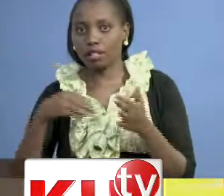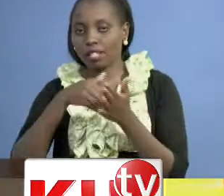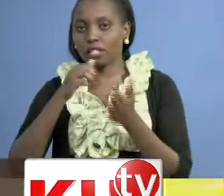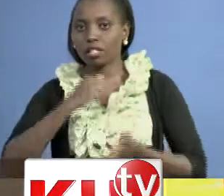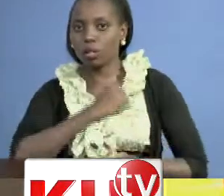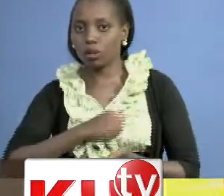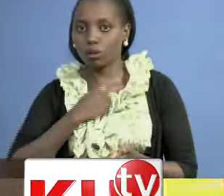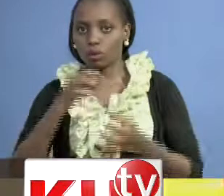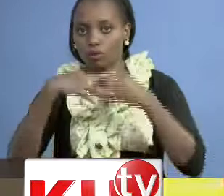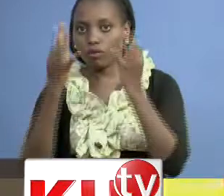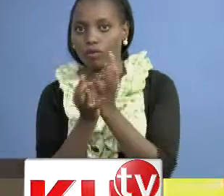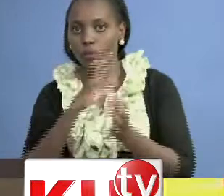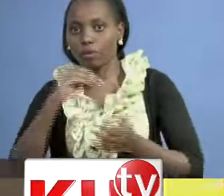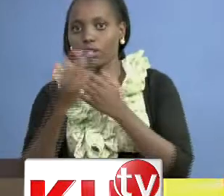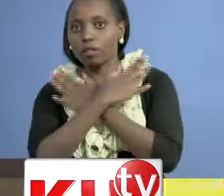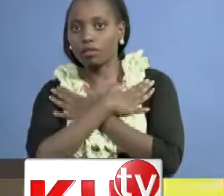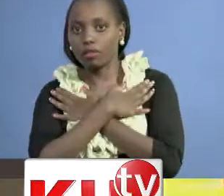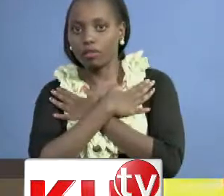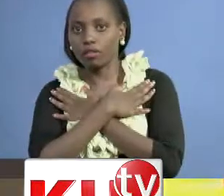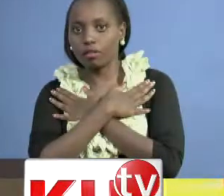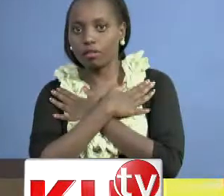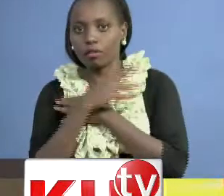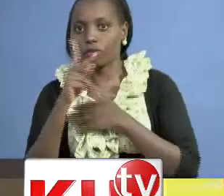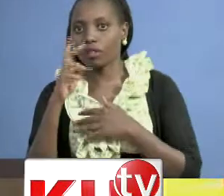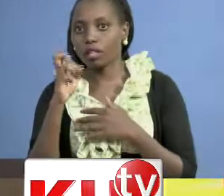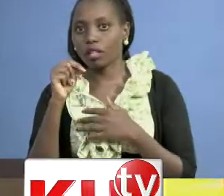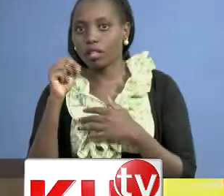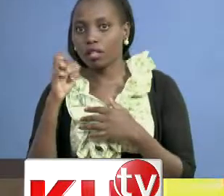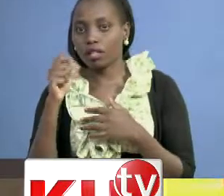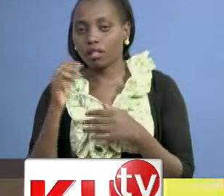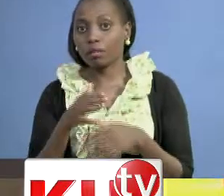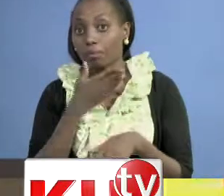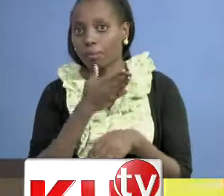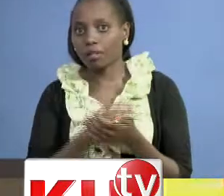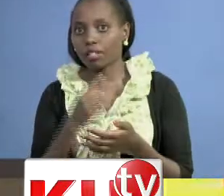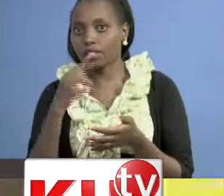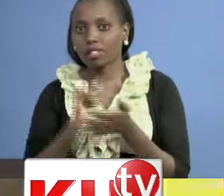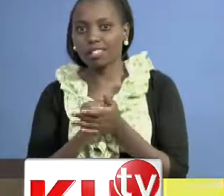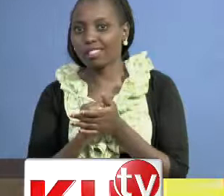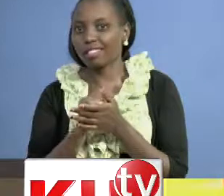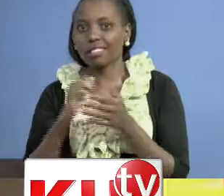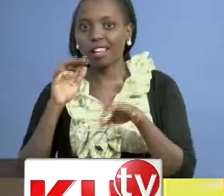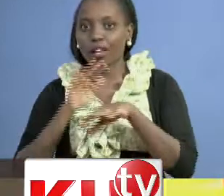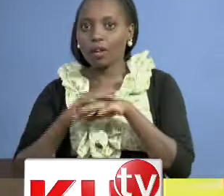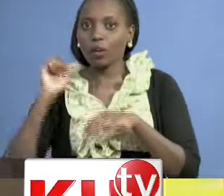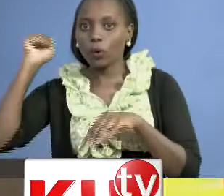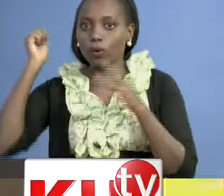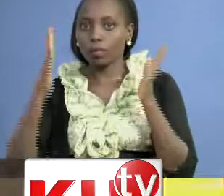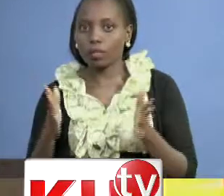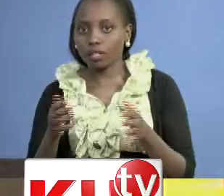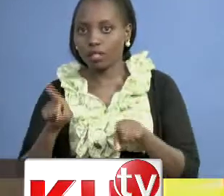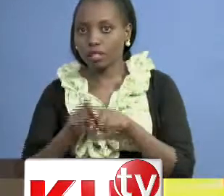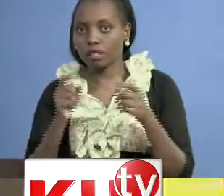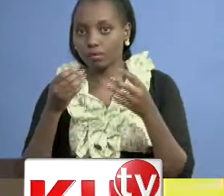kwa jamaa na marafiki wa marehemu. Marehemu Matiba amesifiwa kwa juhudi zake katika kuipa Kenya uhuru